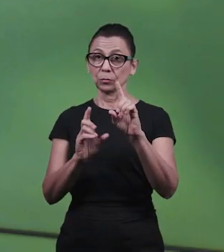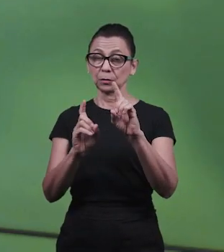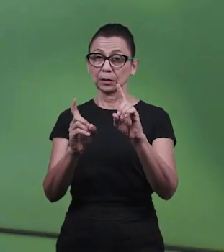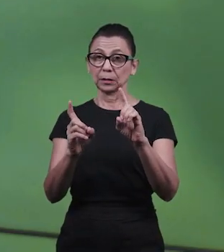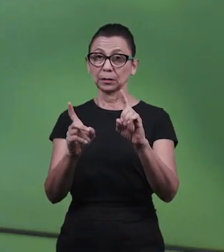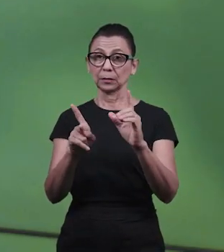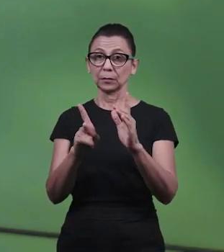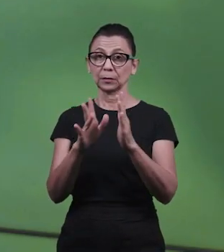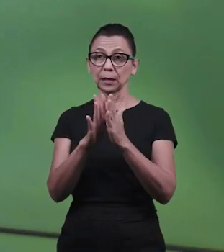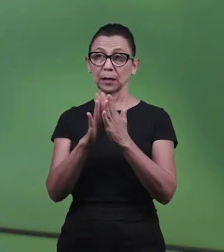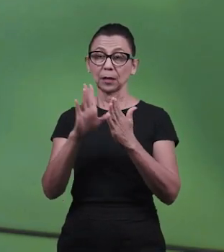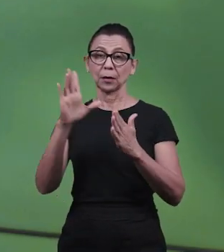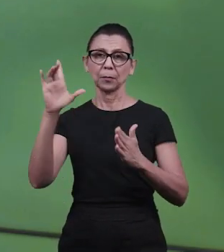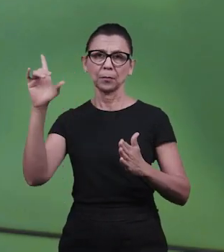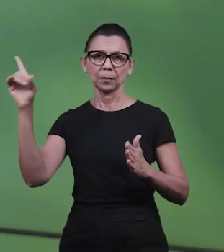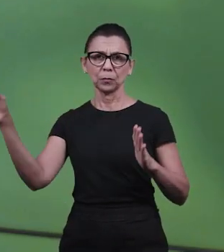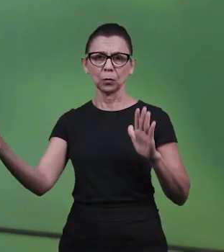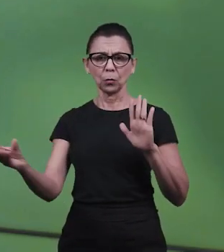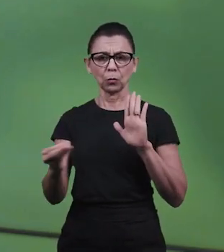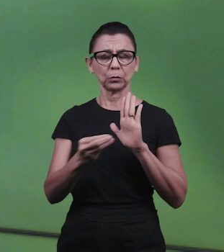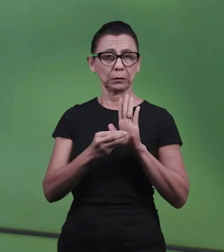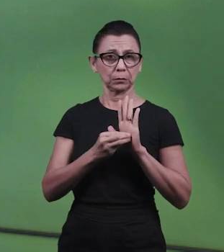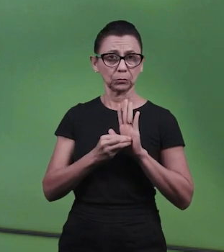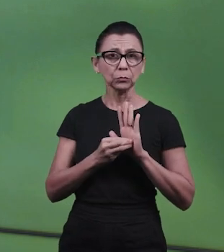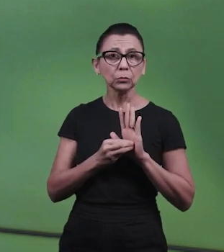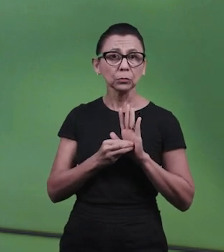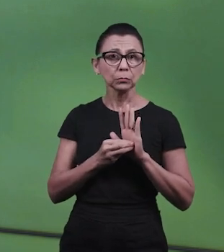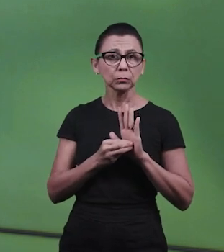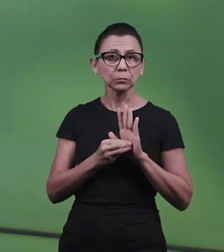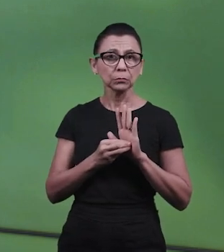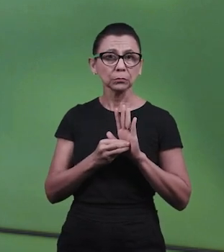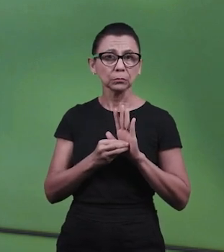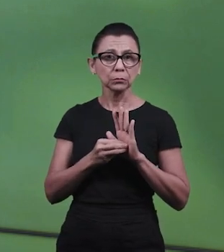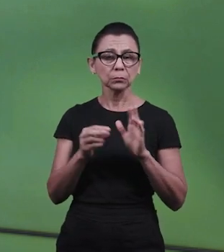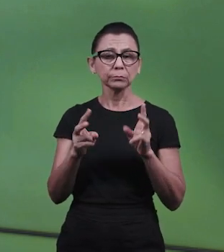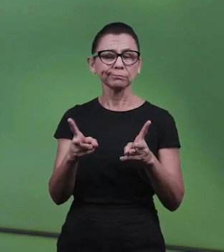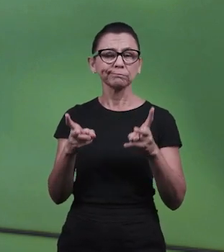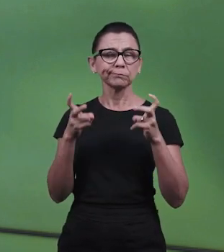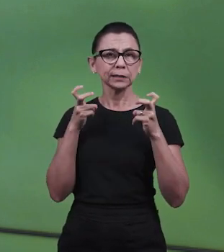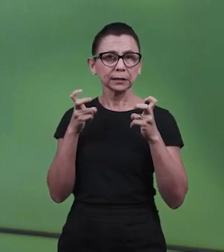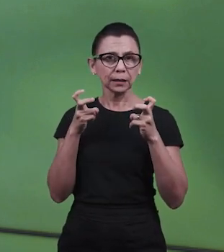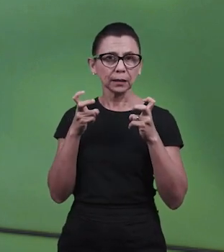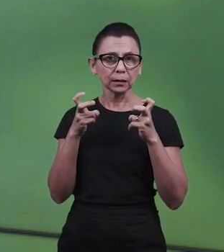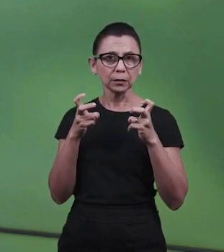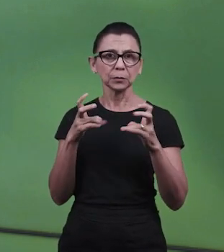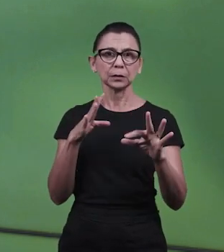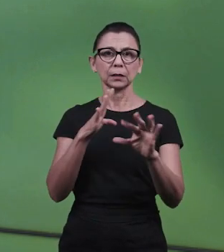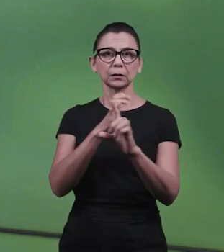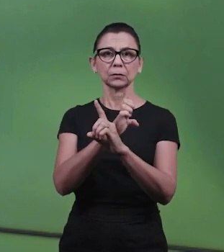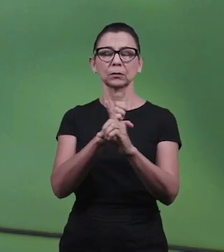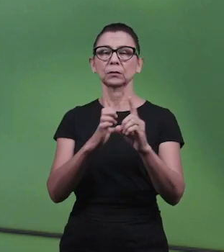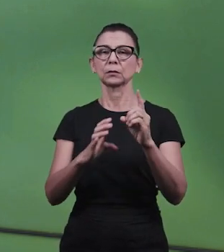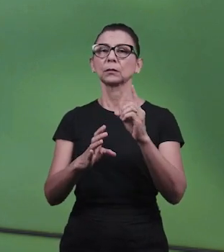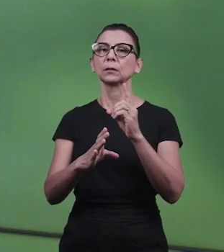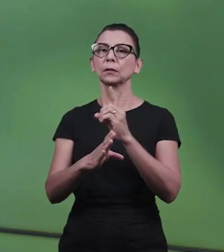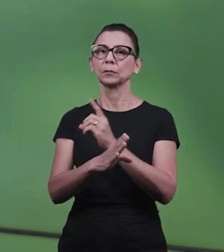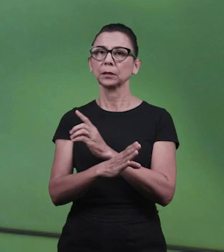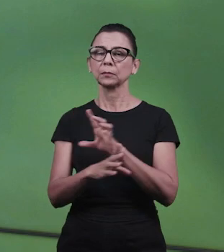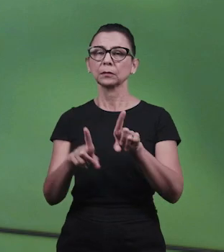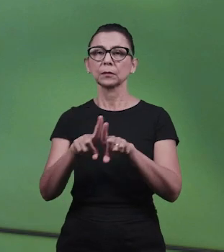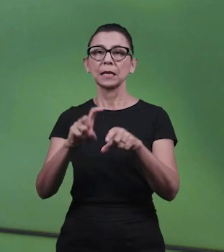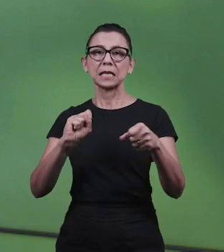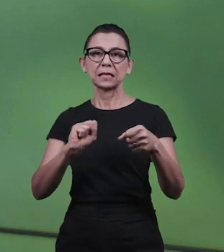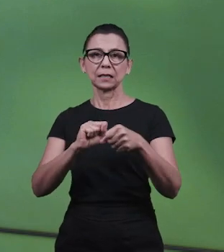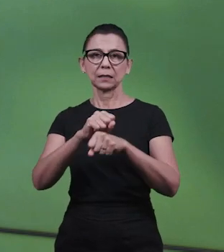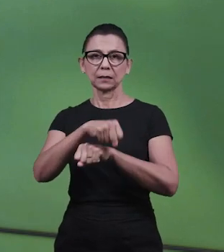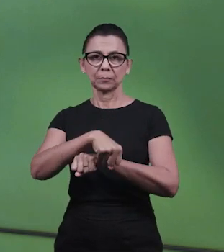темах, открывая вам темы, которые мы изучаем, которые основываются на воскресной библейской